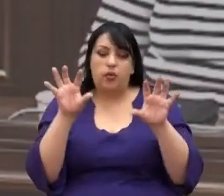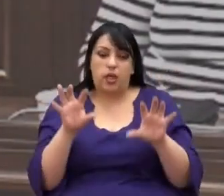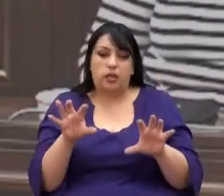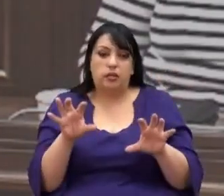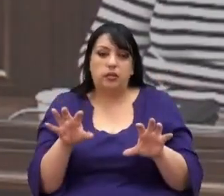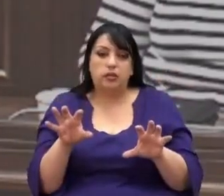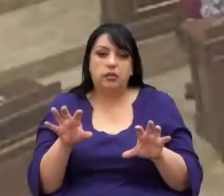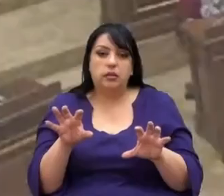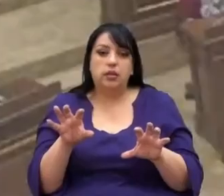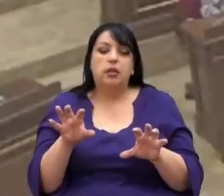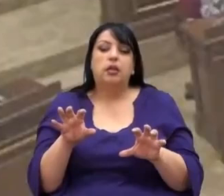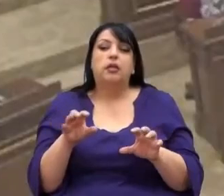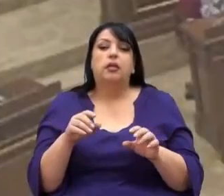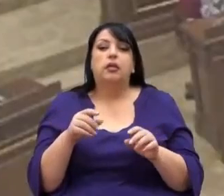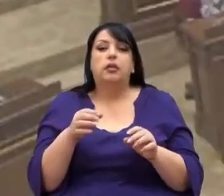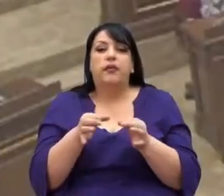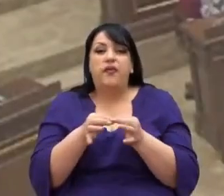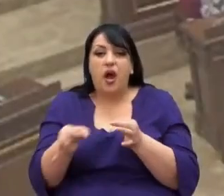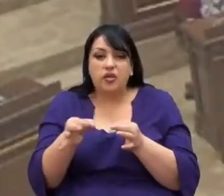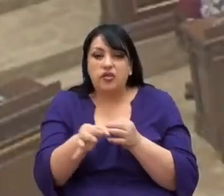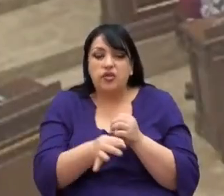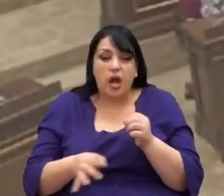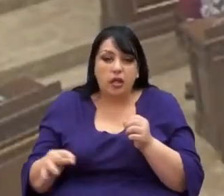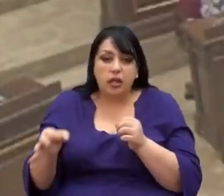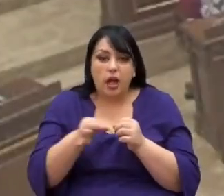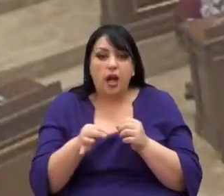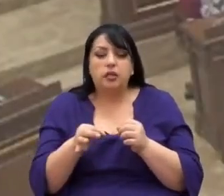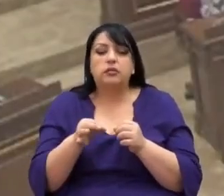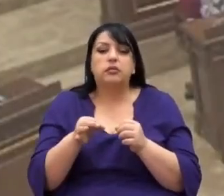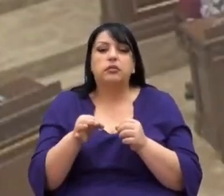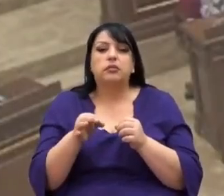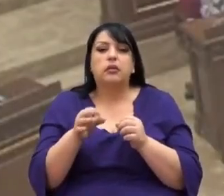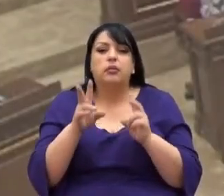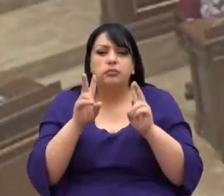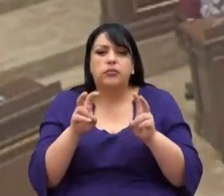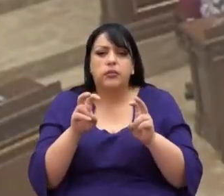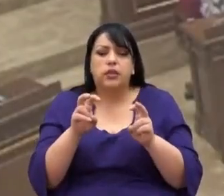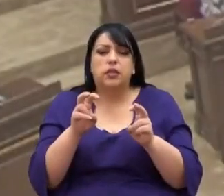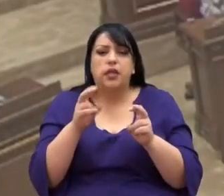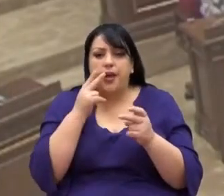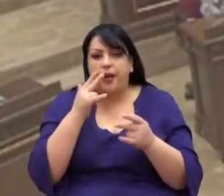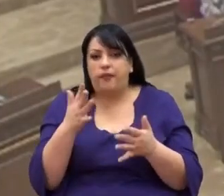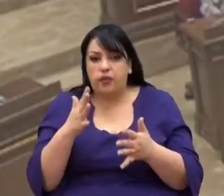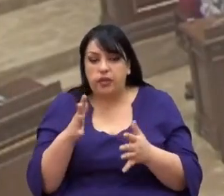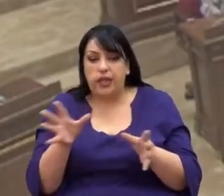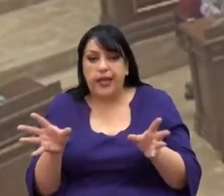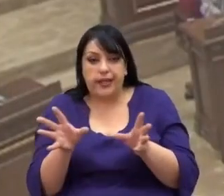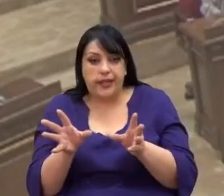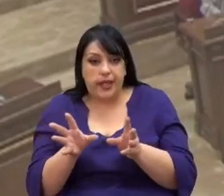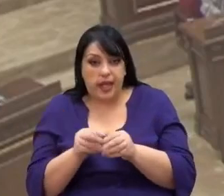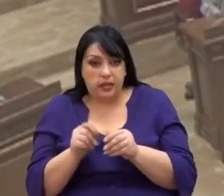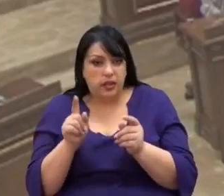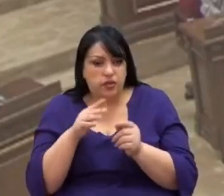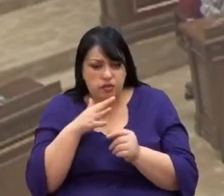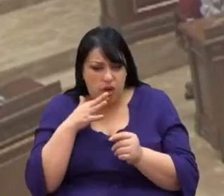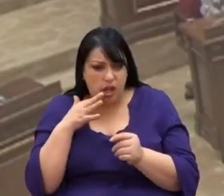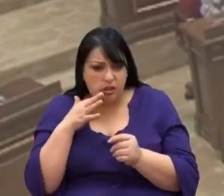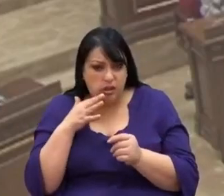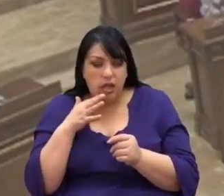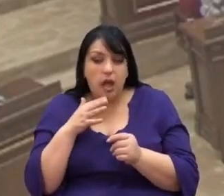եւ վարչարարական բյուրոկրատական երևույթների հետ։ Ակնհայտ է, որ ազգային